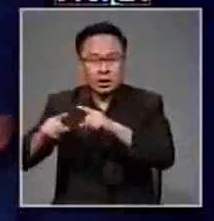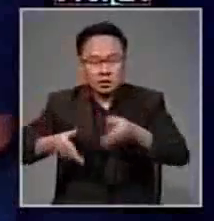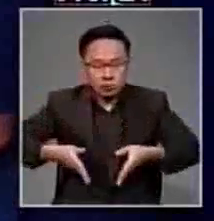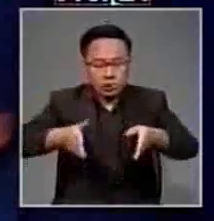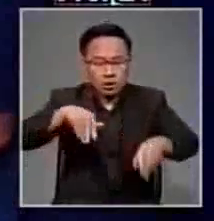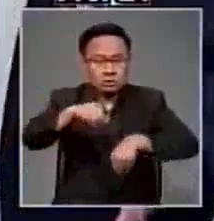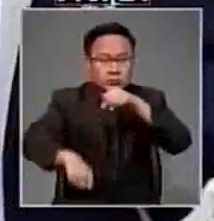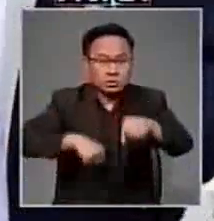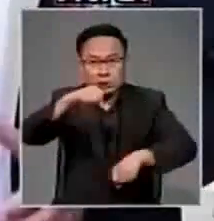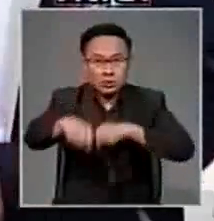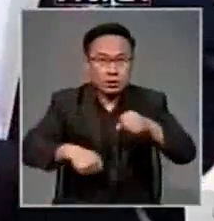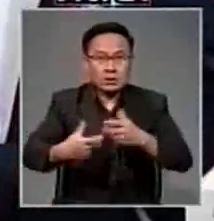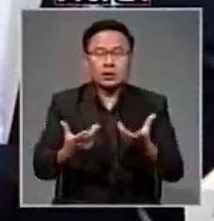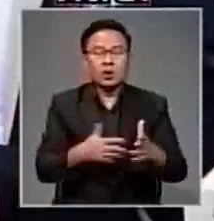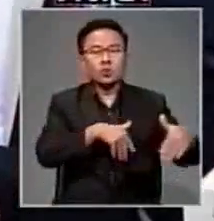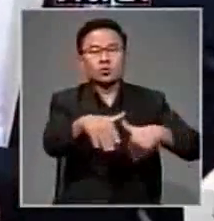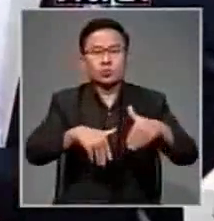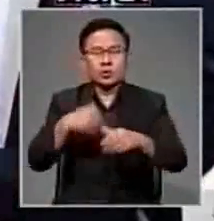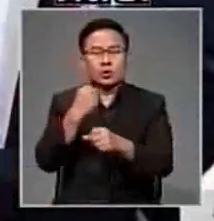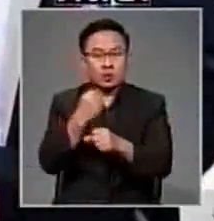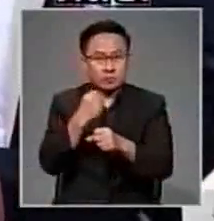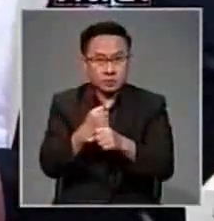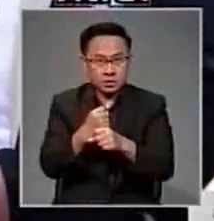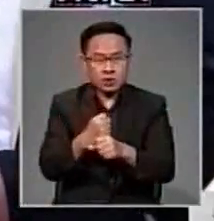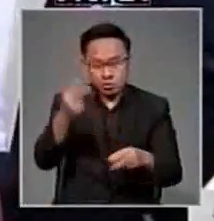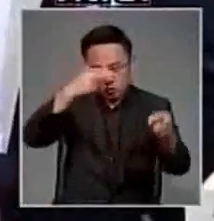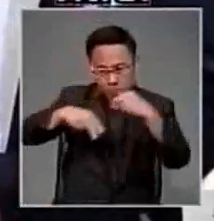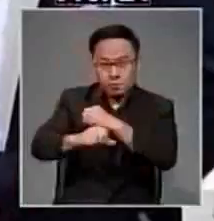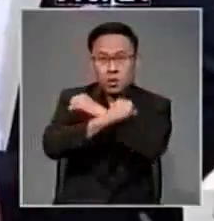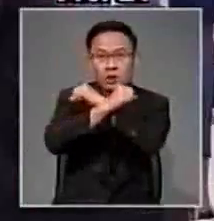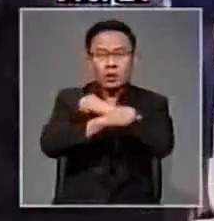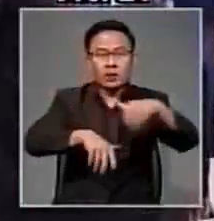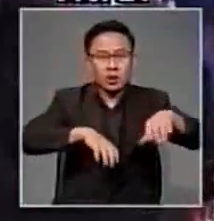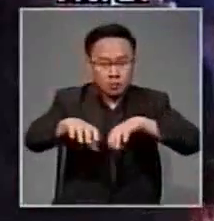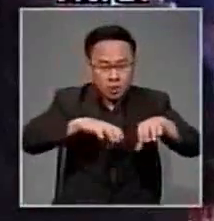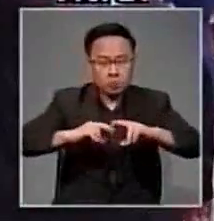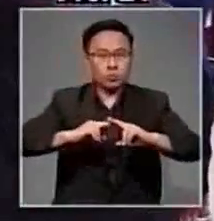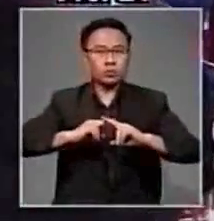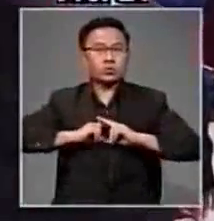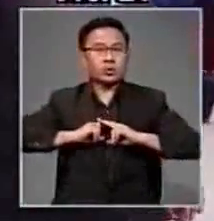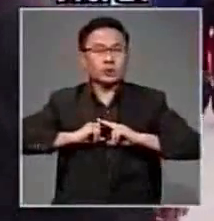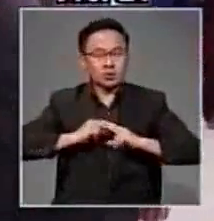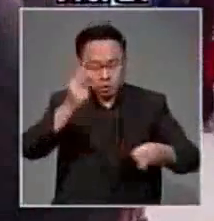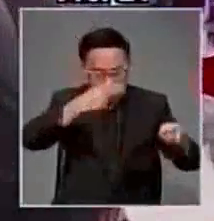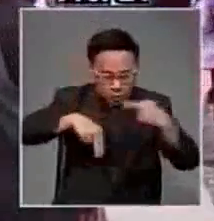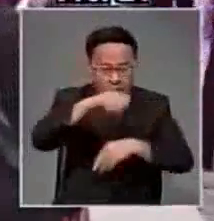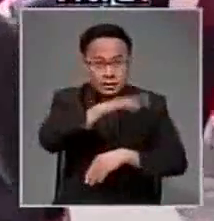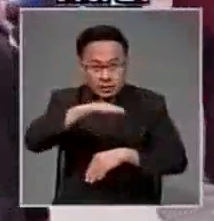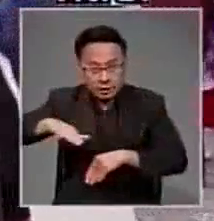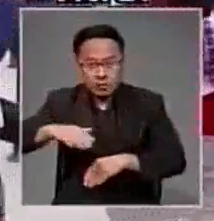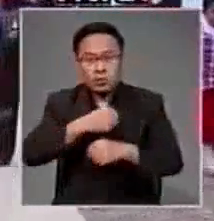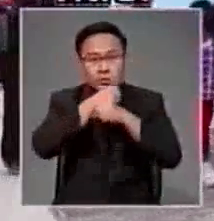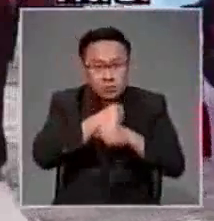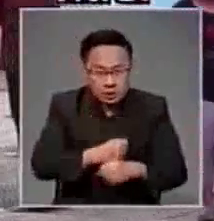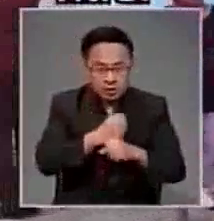เส้นทางจราจรจักรยานเหล่านี ้ และจะมีตัวนี้ชุมชนเนี่ยจะมีทั้งหลักความปลอดภัยบริหารชุม